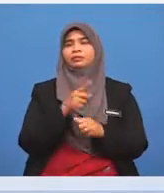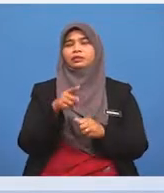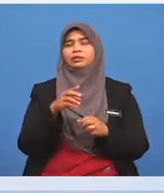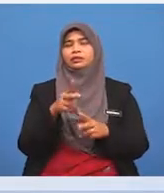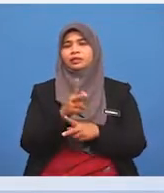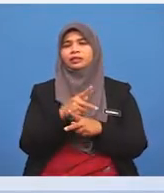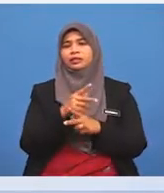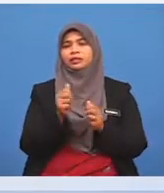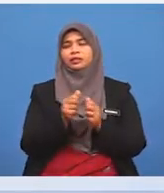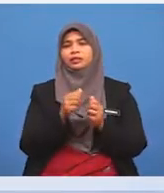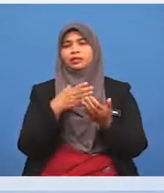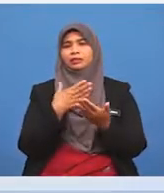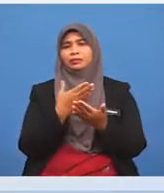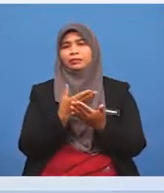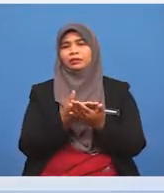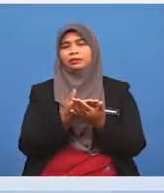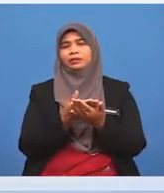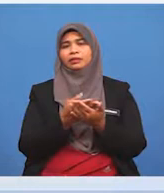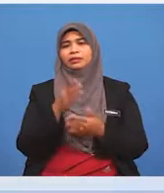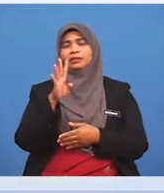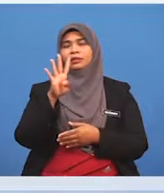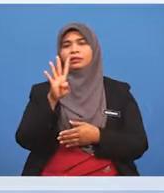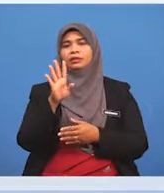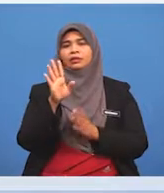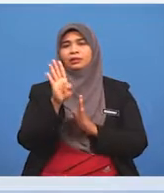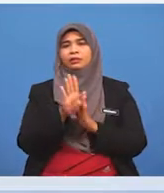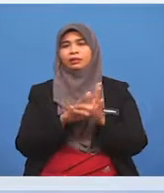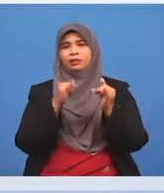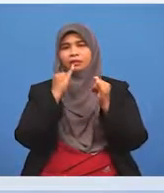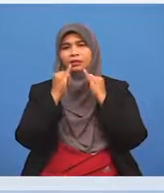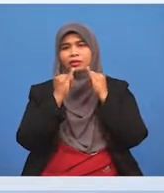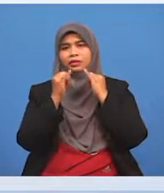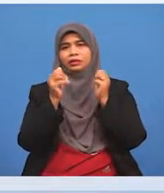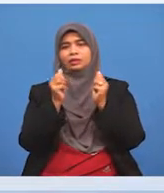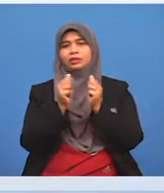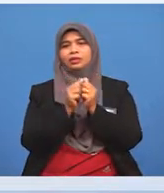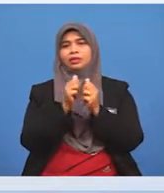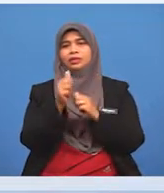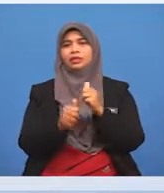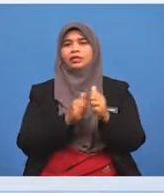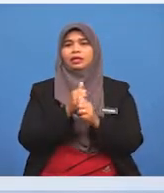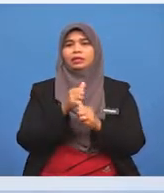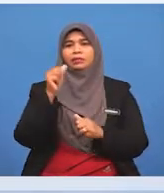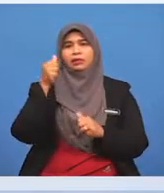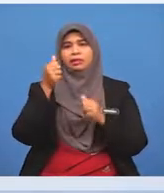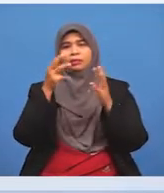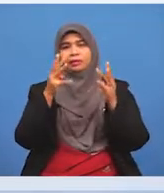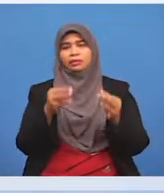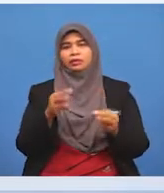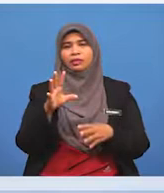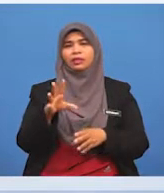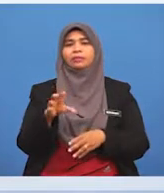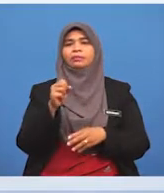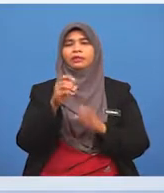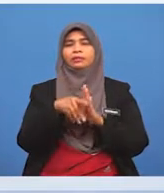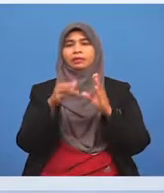alam agar manusia mengambil pengajaran. Hubungan manusia dengan alam tidak